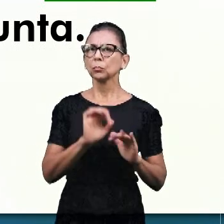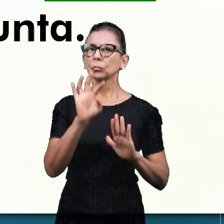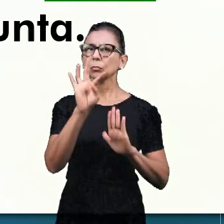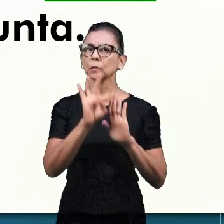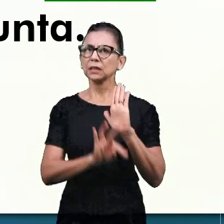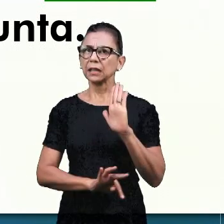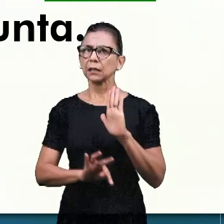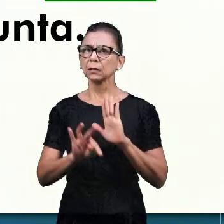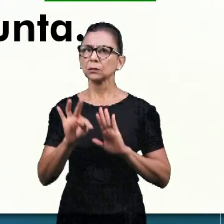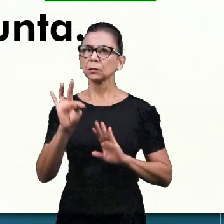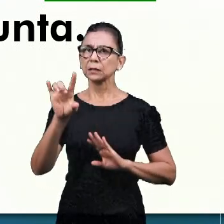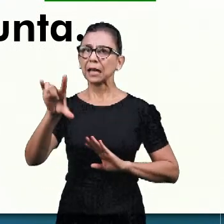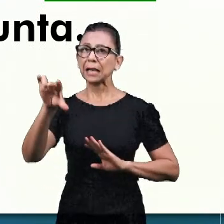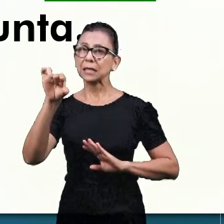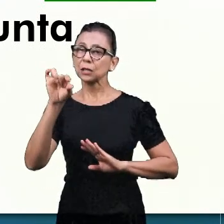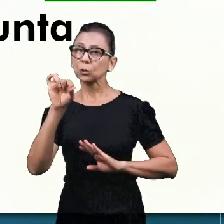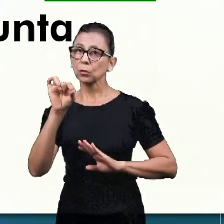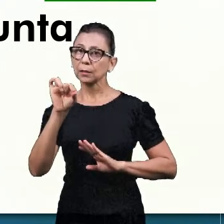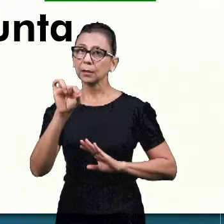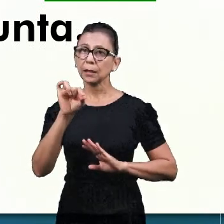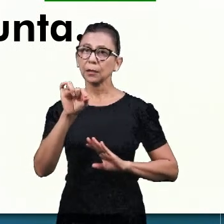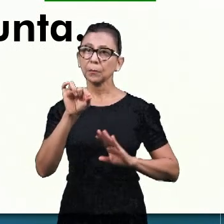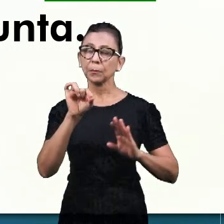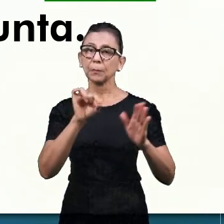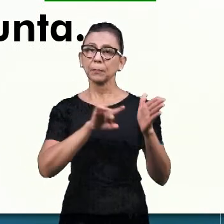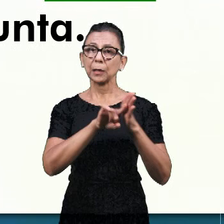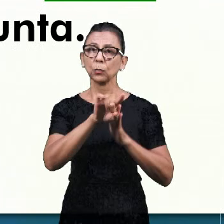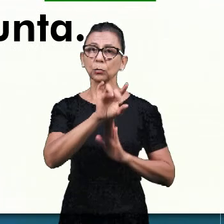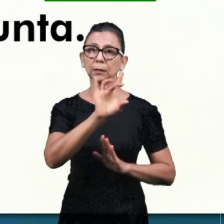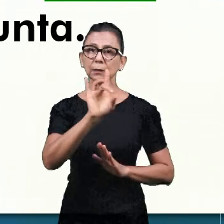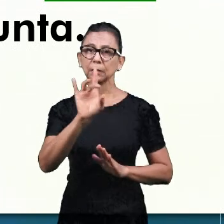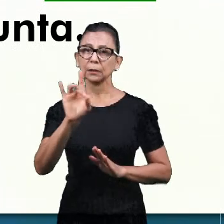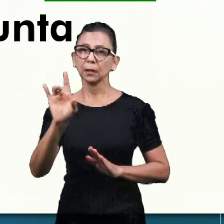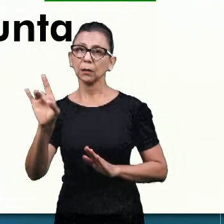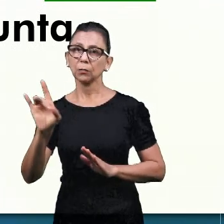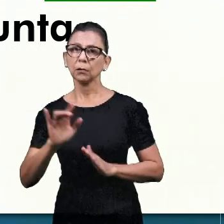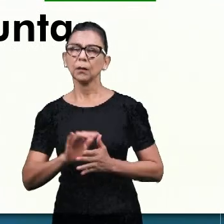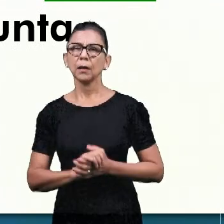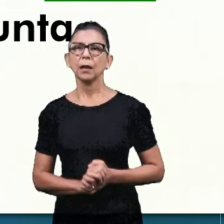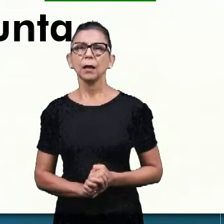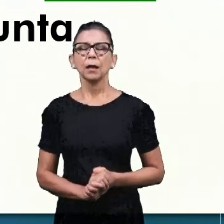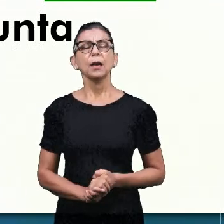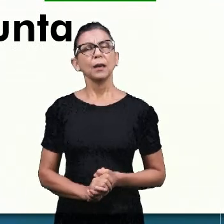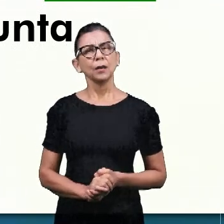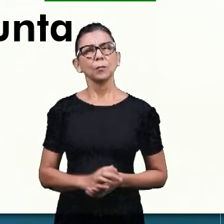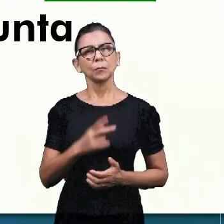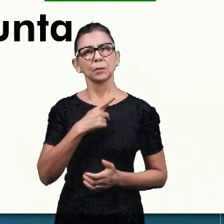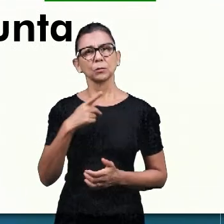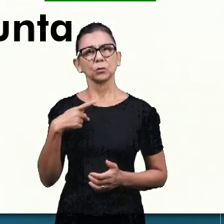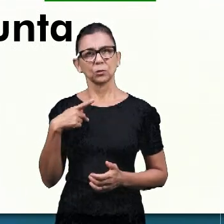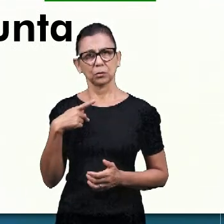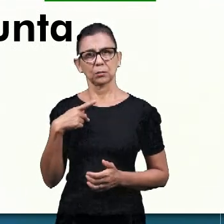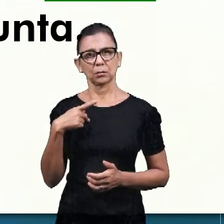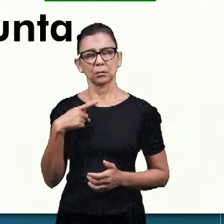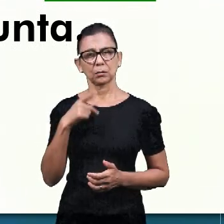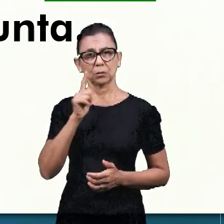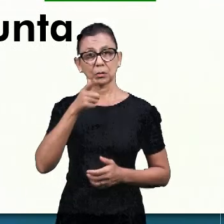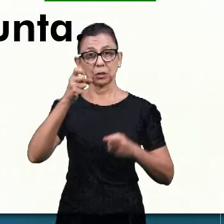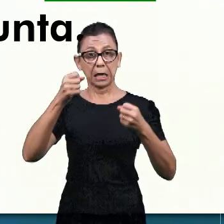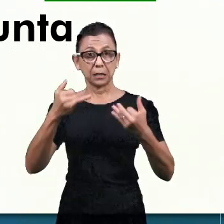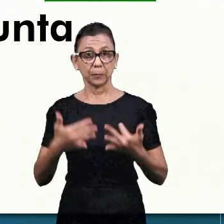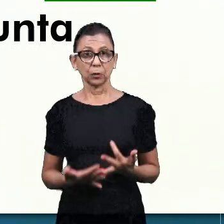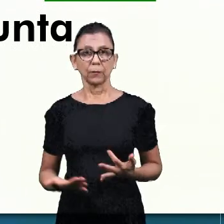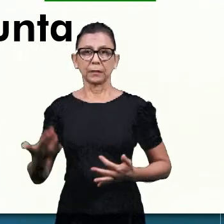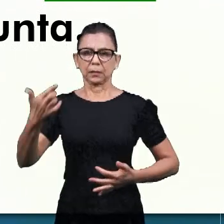comme réponse à chaque réponse. Il est important parce que ici, c'est un renfort, ce que le pasteur